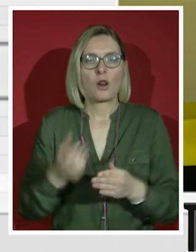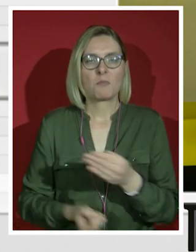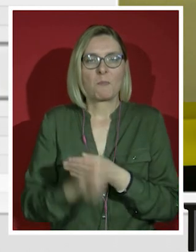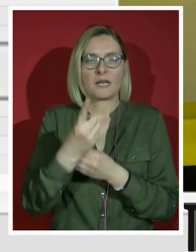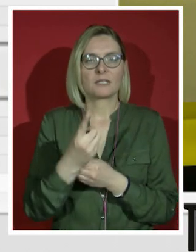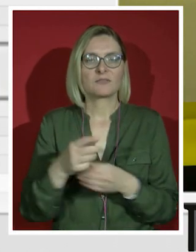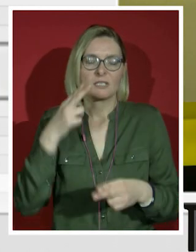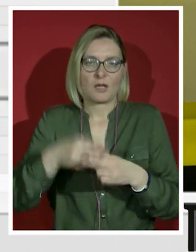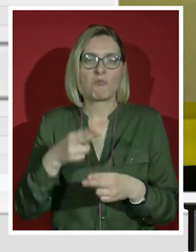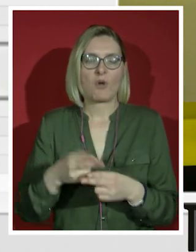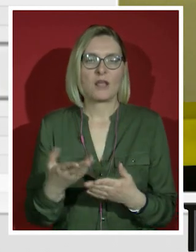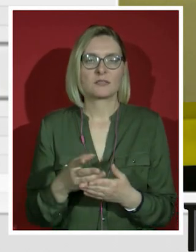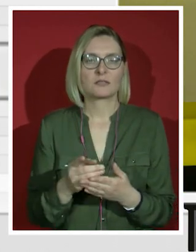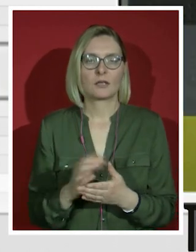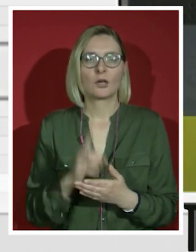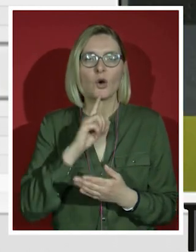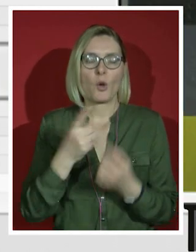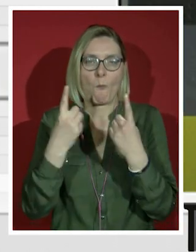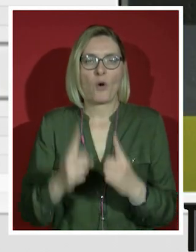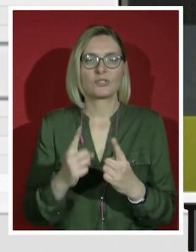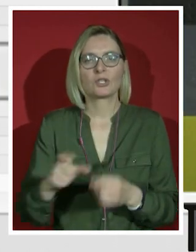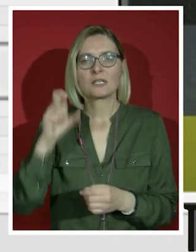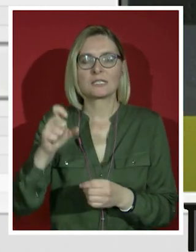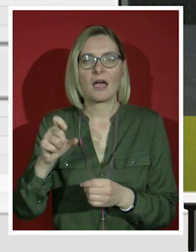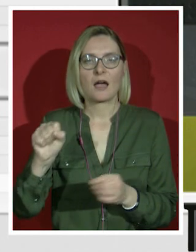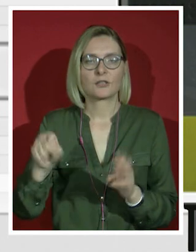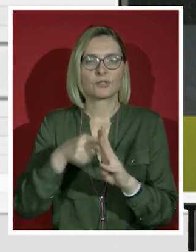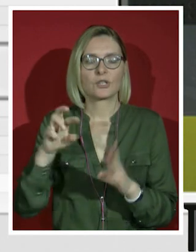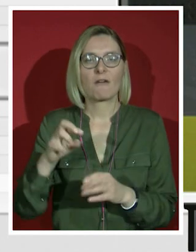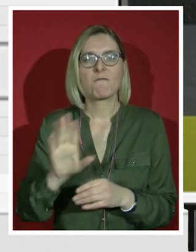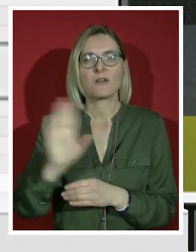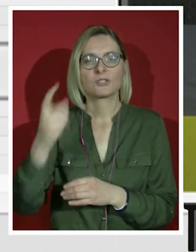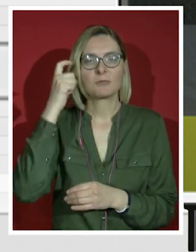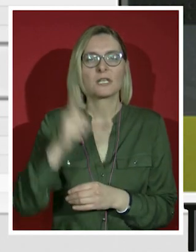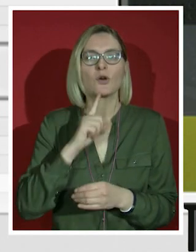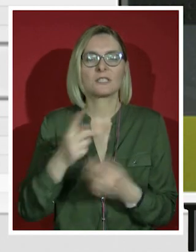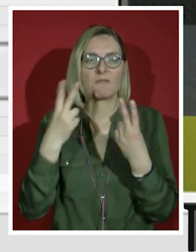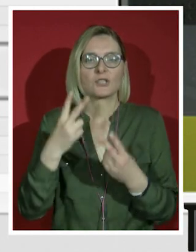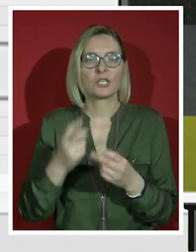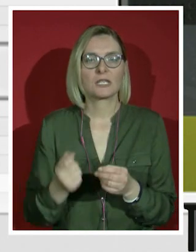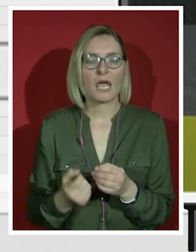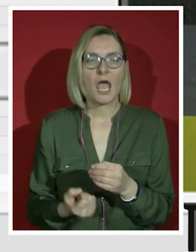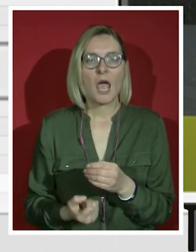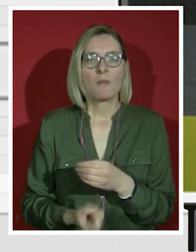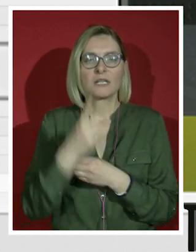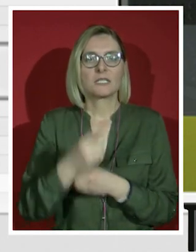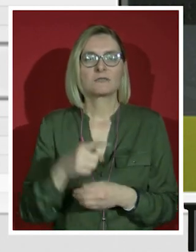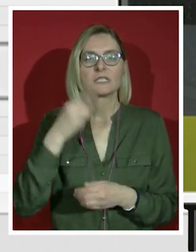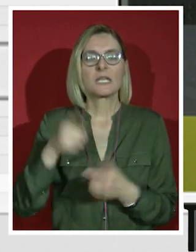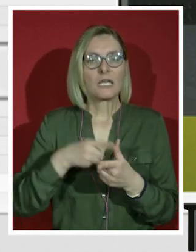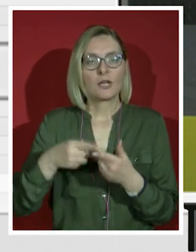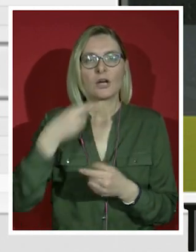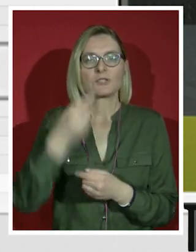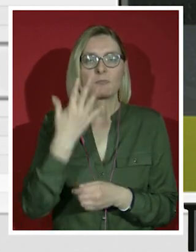се и болестите. Така. Саше, ваше мислење, кои се клучните предизвици, иако рековте дека 5 години се занимавате,